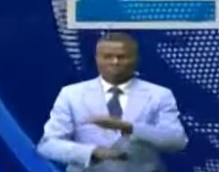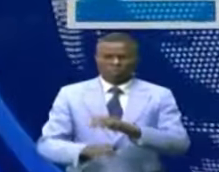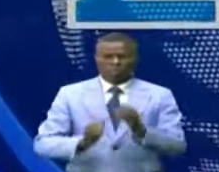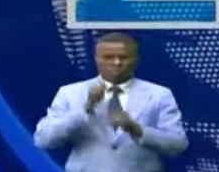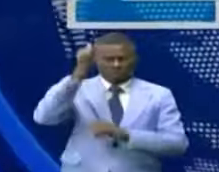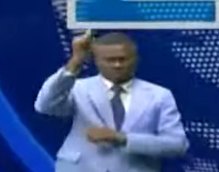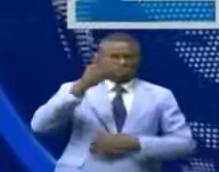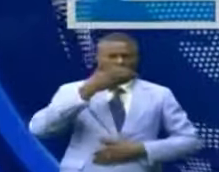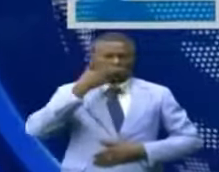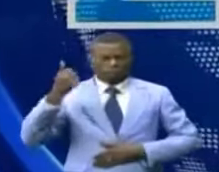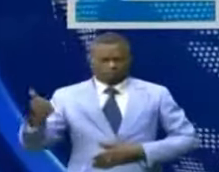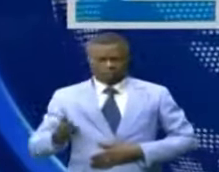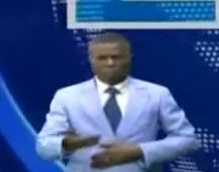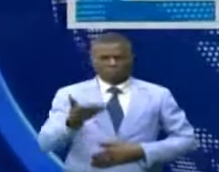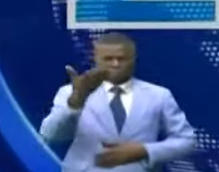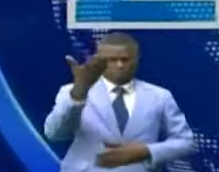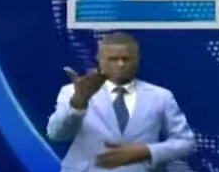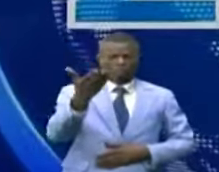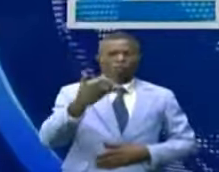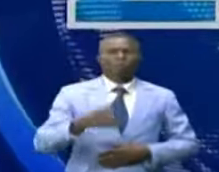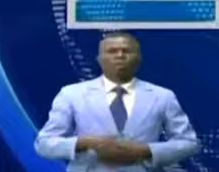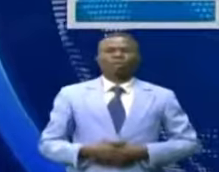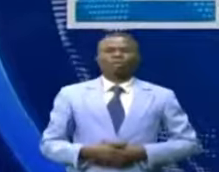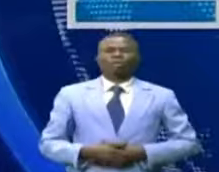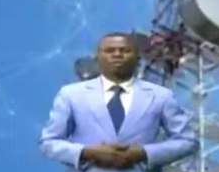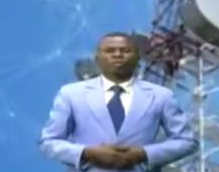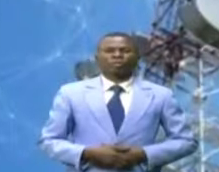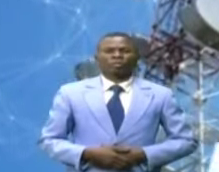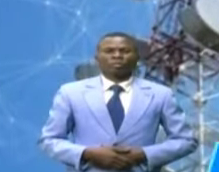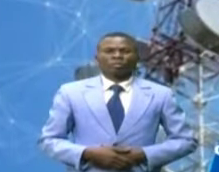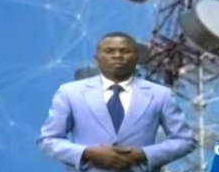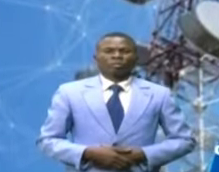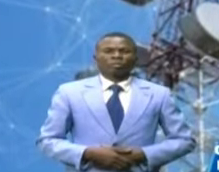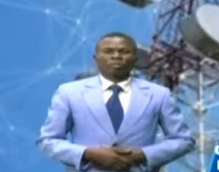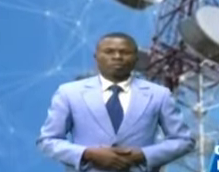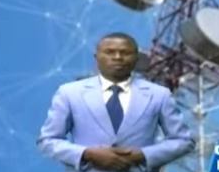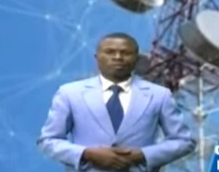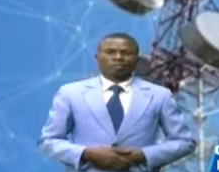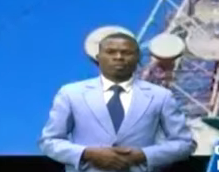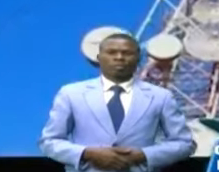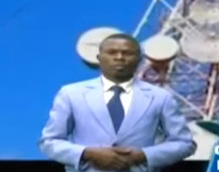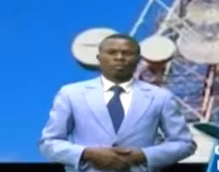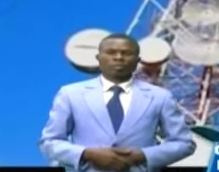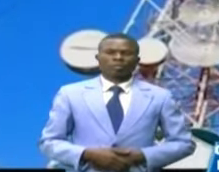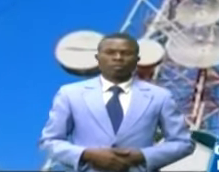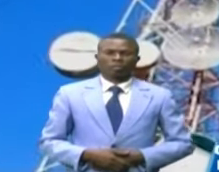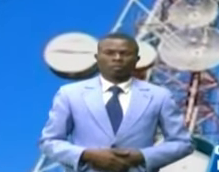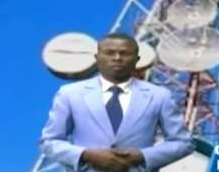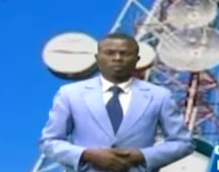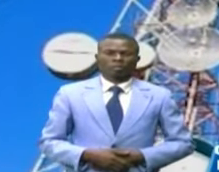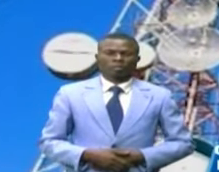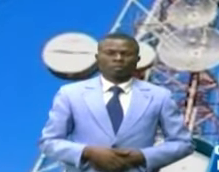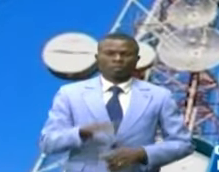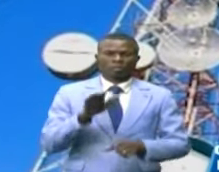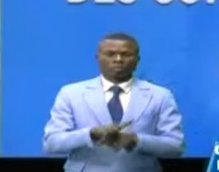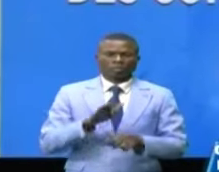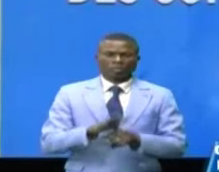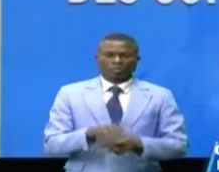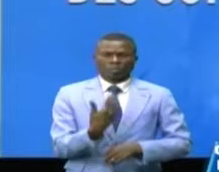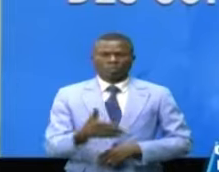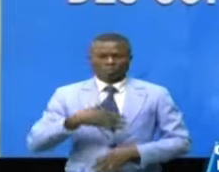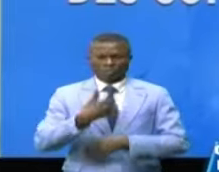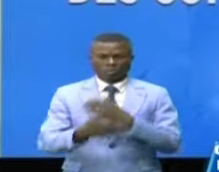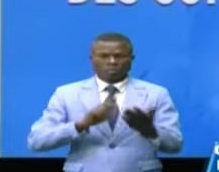avenir meilleur. Guy Matundu et Keren Kakolongo. Les régulateurs d'Afrique australe ont visualisé les différentes réalisations du